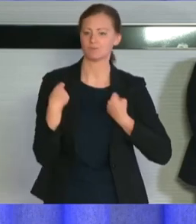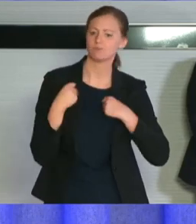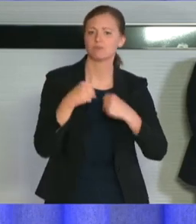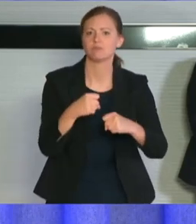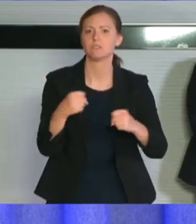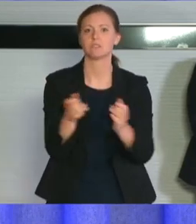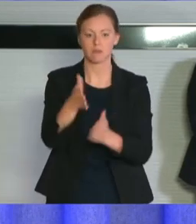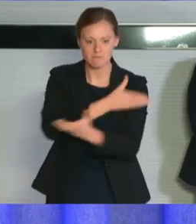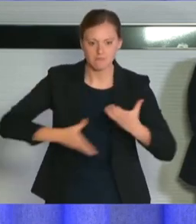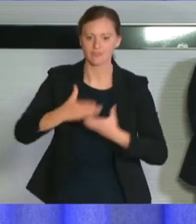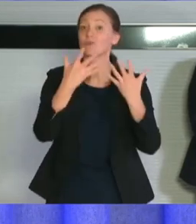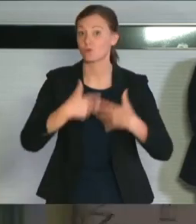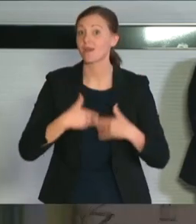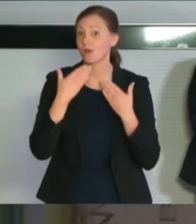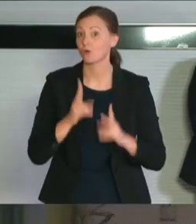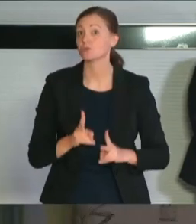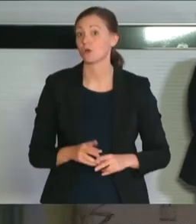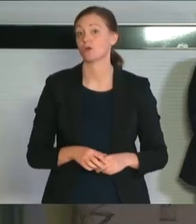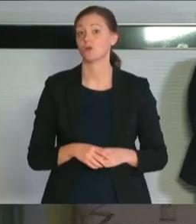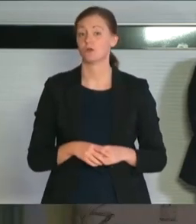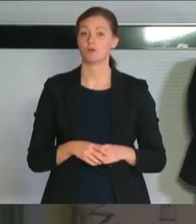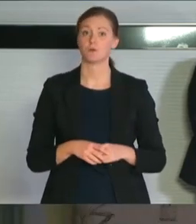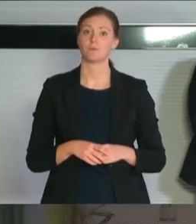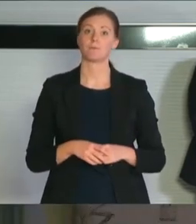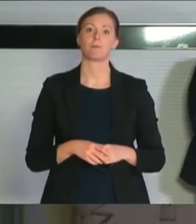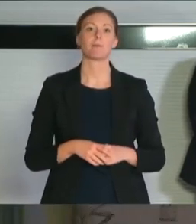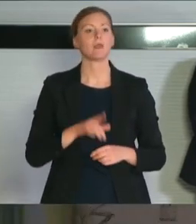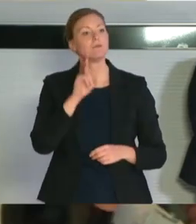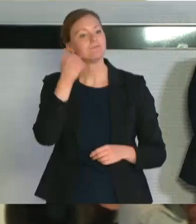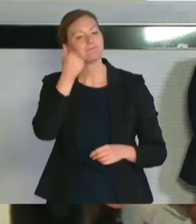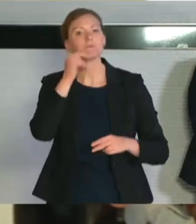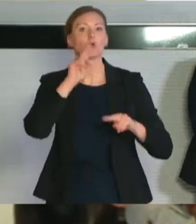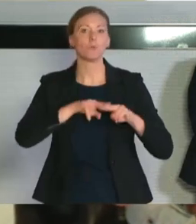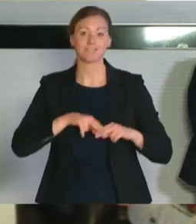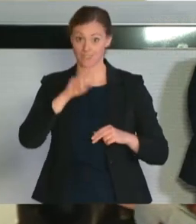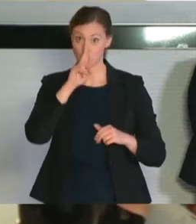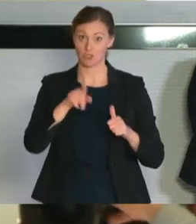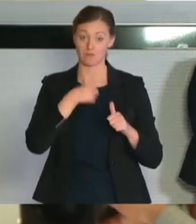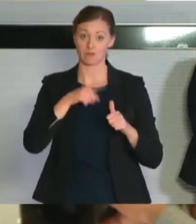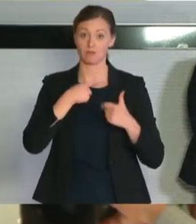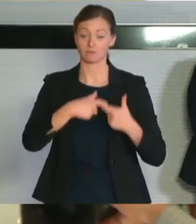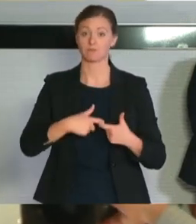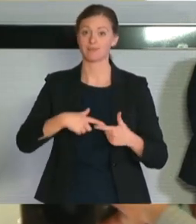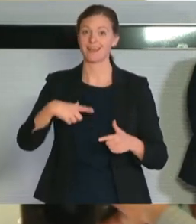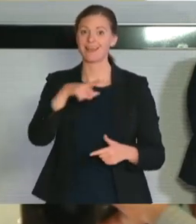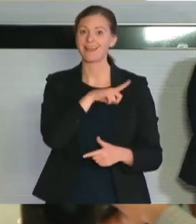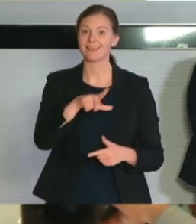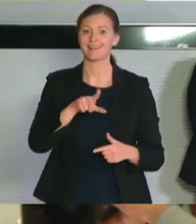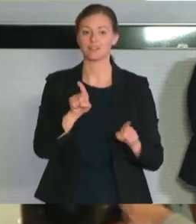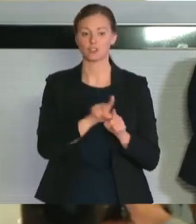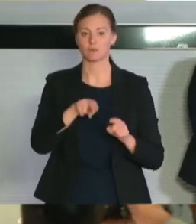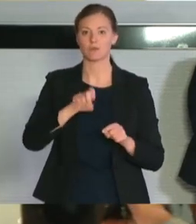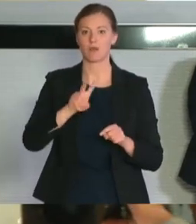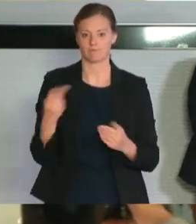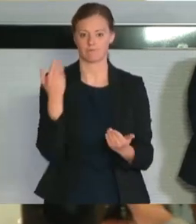sammen og at den virker. Så en kort, om du kunne kommentere de nye tallene på ledighet og sånn som kom i dag fra NAV.